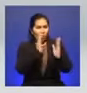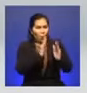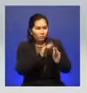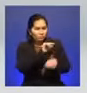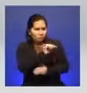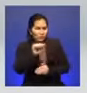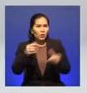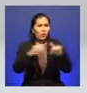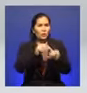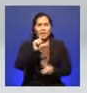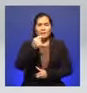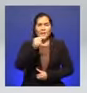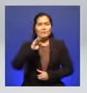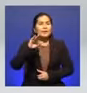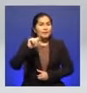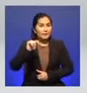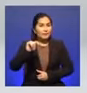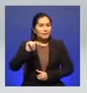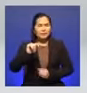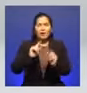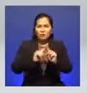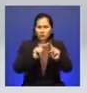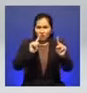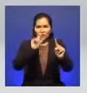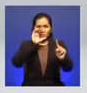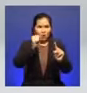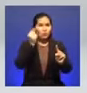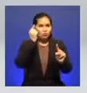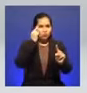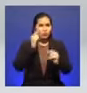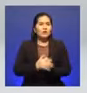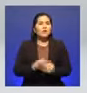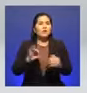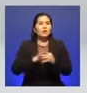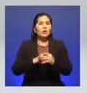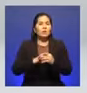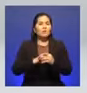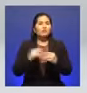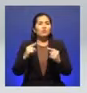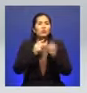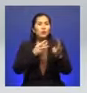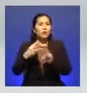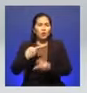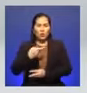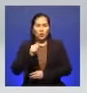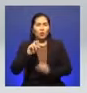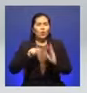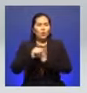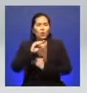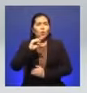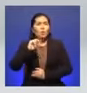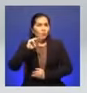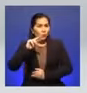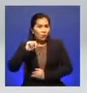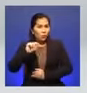ข้ามเพศนะคะทีนี้ในคำถามอันนี้โดยตรงเลยคือถามไปที่การใช้ฮอร์โมนของคนข้ามเพศก็ขอบอกว่ามีการให้